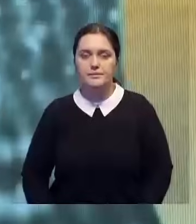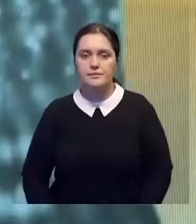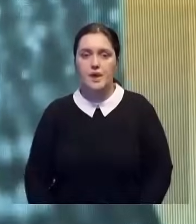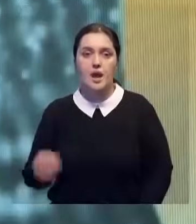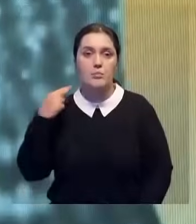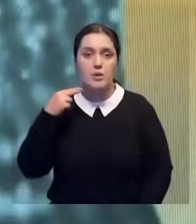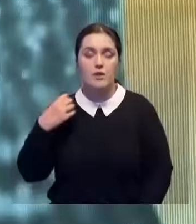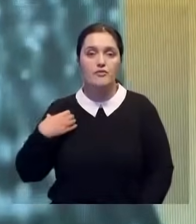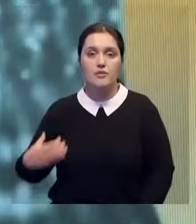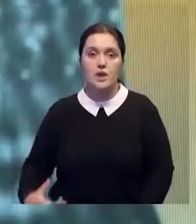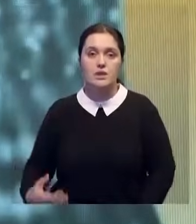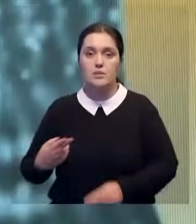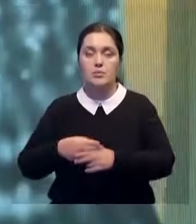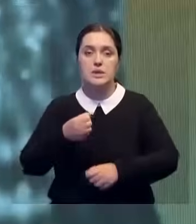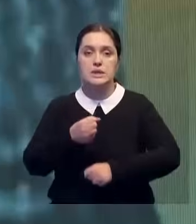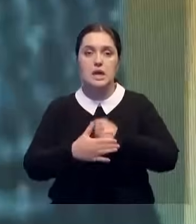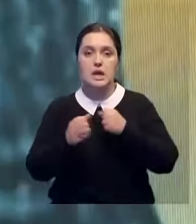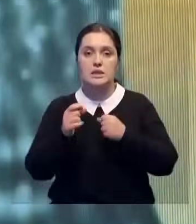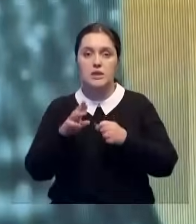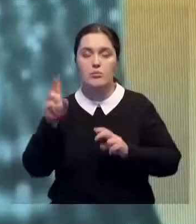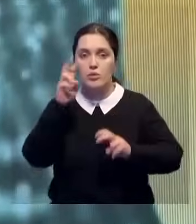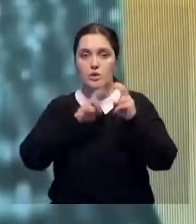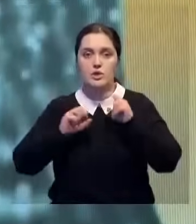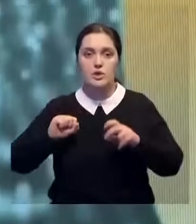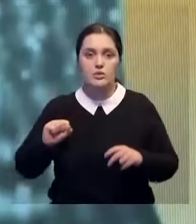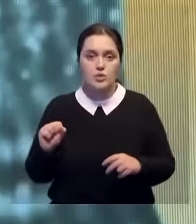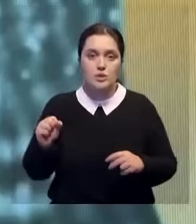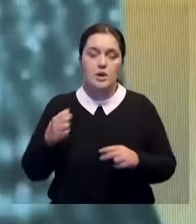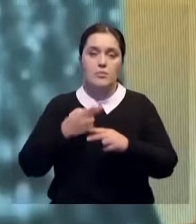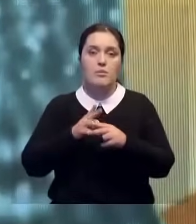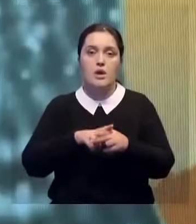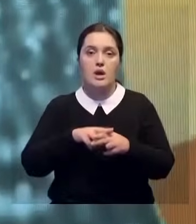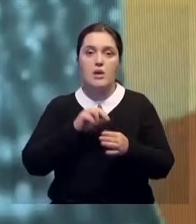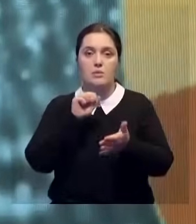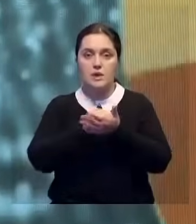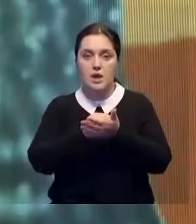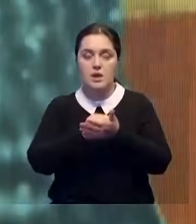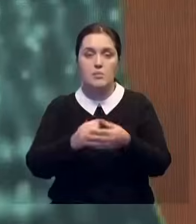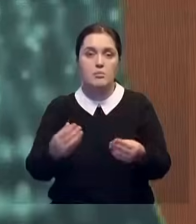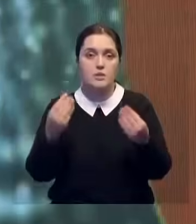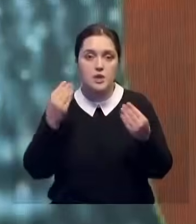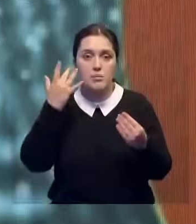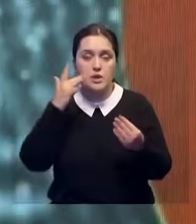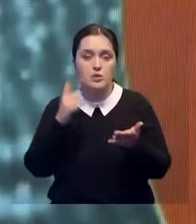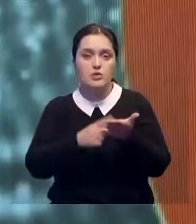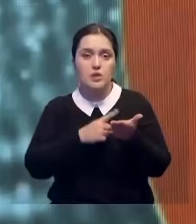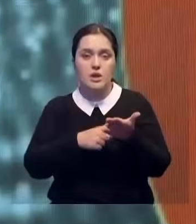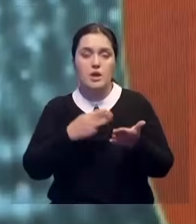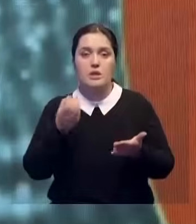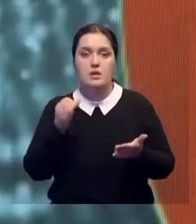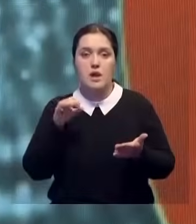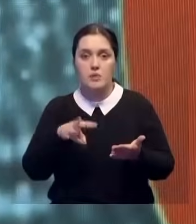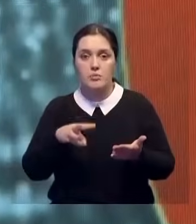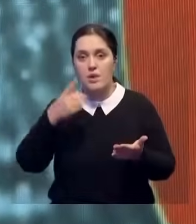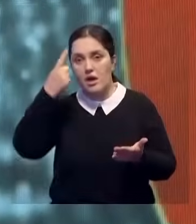Президент Франции совершает визит в Центральную Азию в поиске друзей. Статью с таким заголовком опубликовал престижный американский журнал «Тайм».